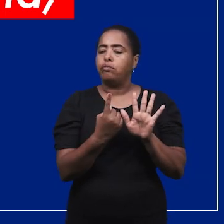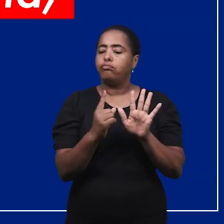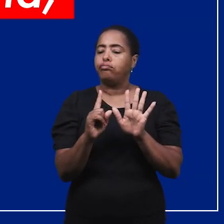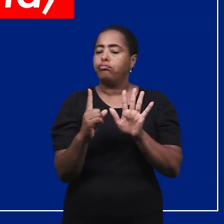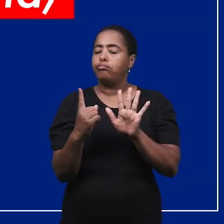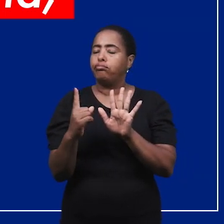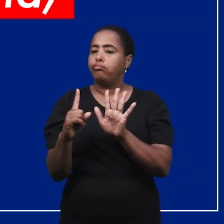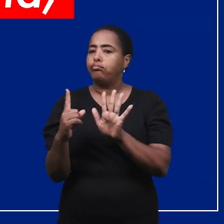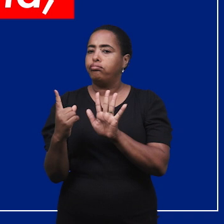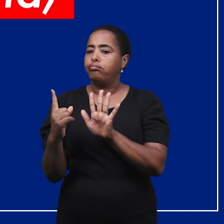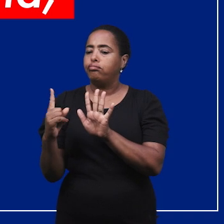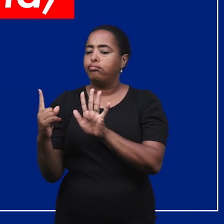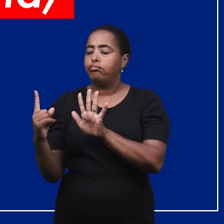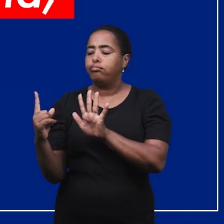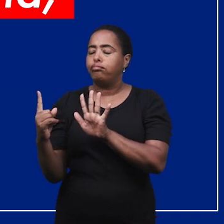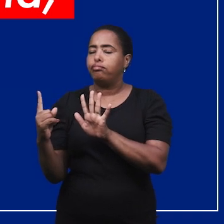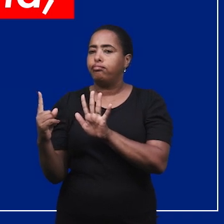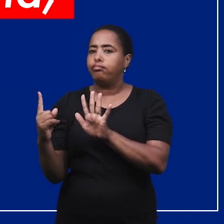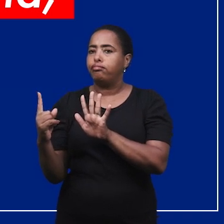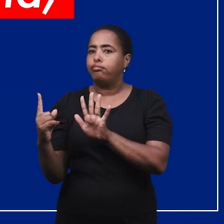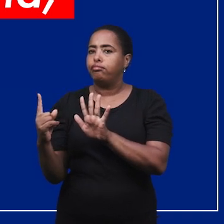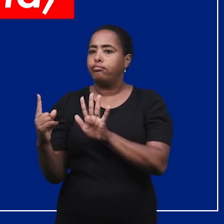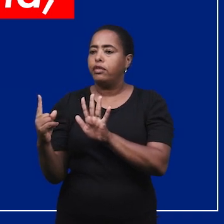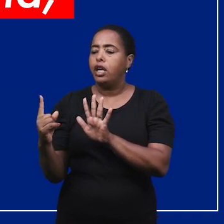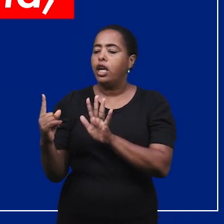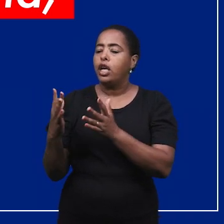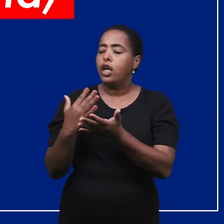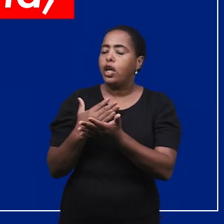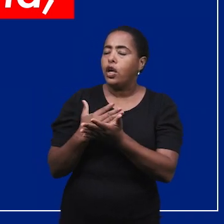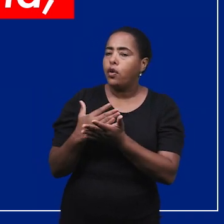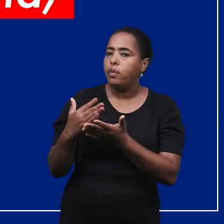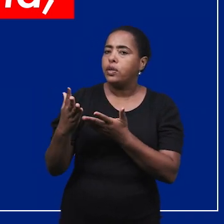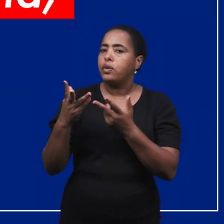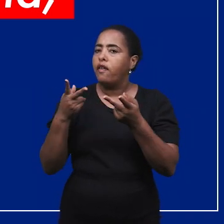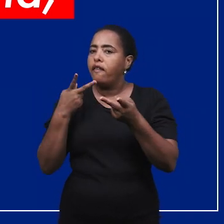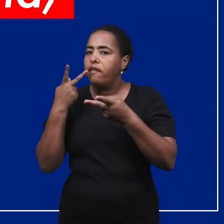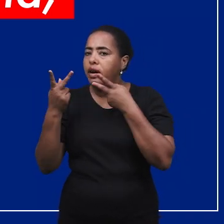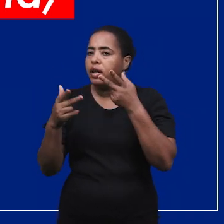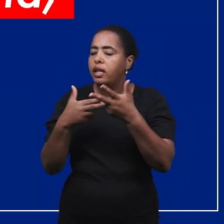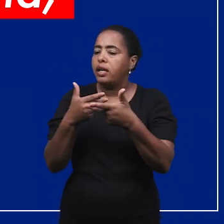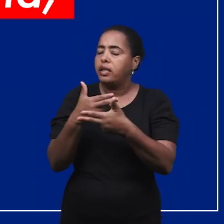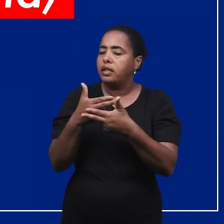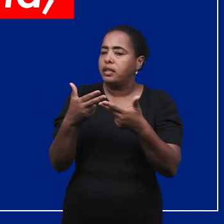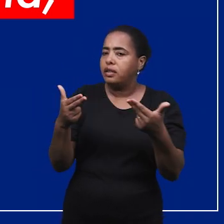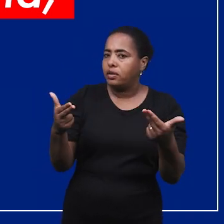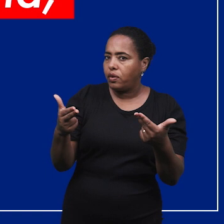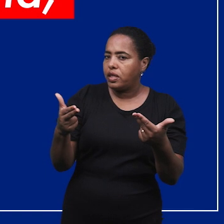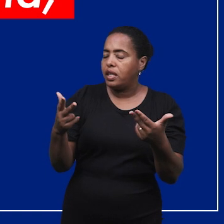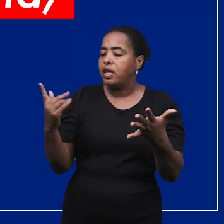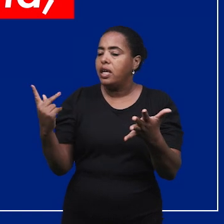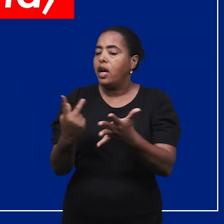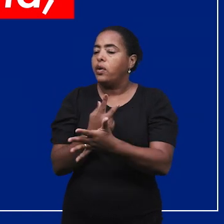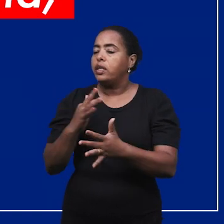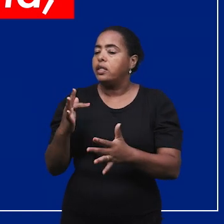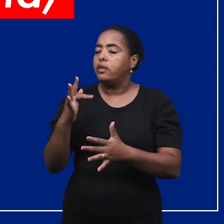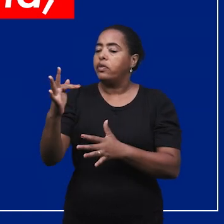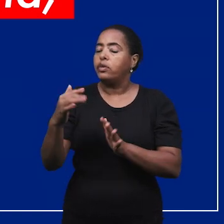a commencé à leur dire les choses qu'il fallait arriver en disant, le Fils de l'homme